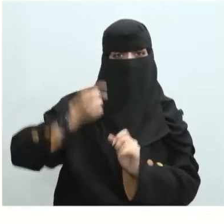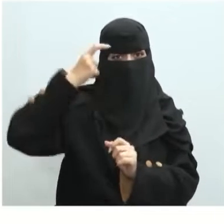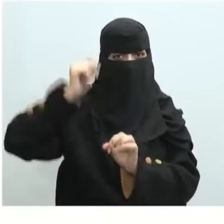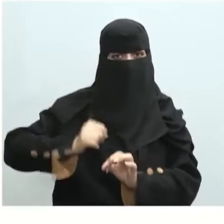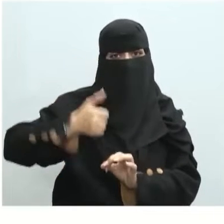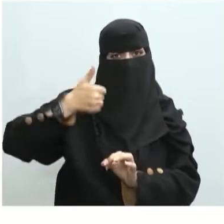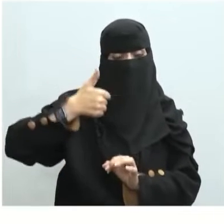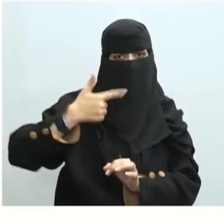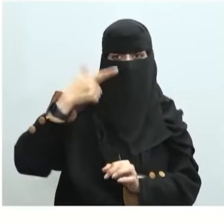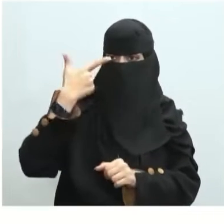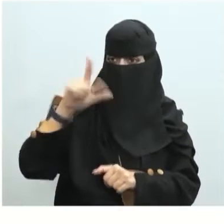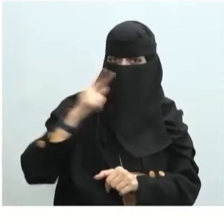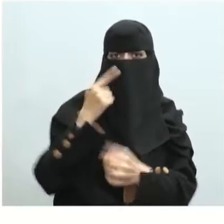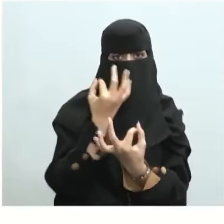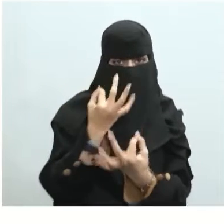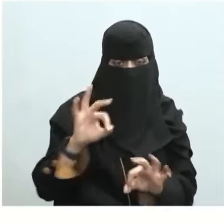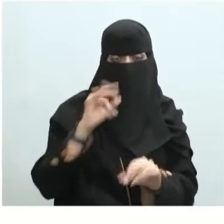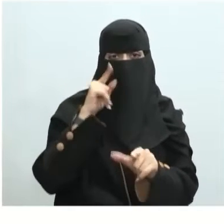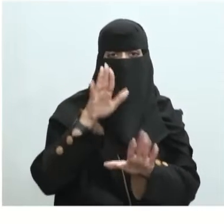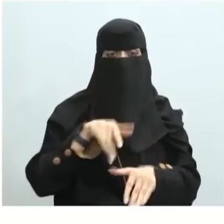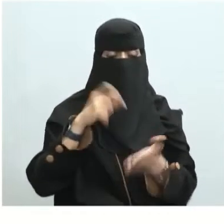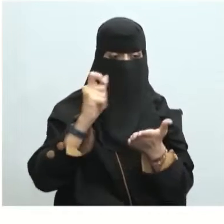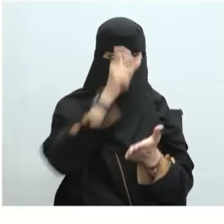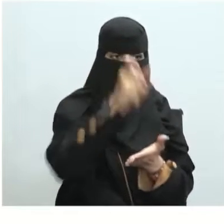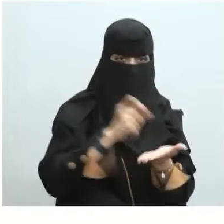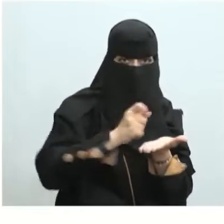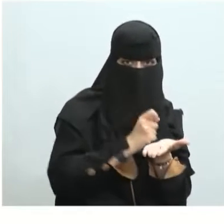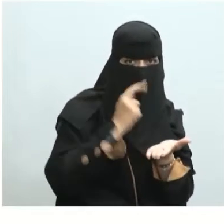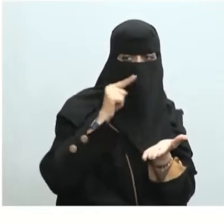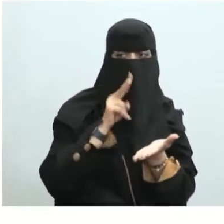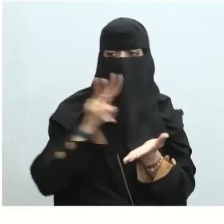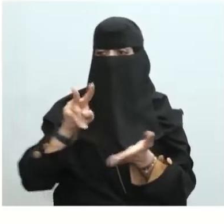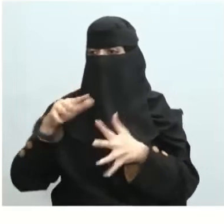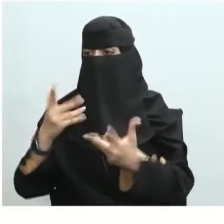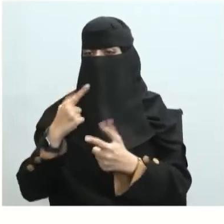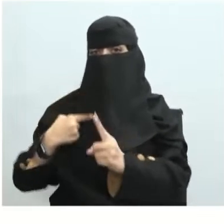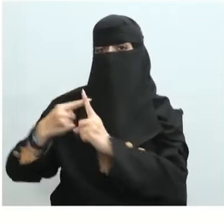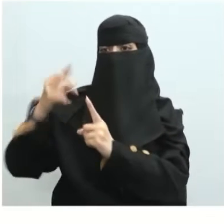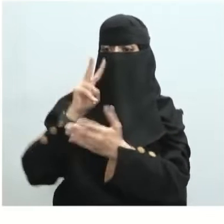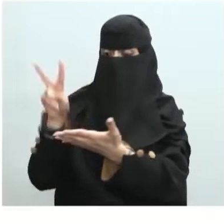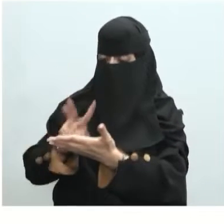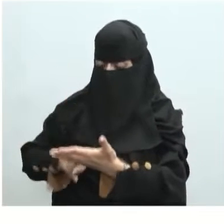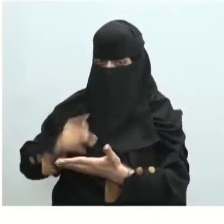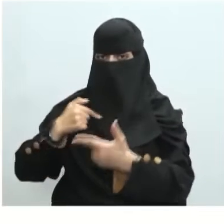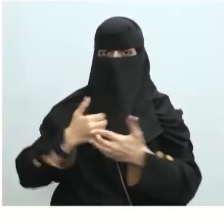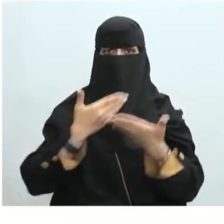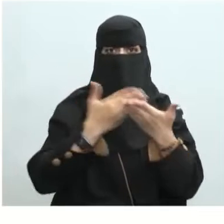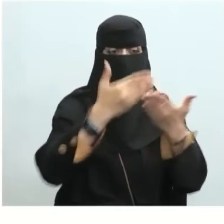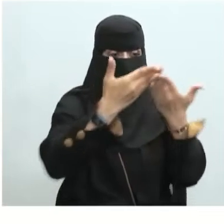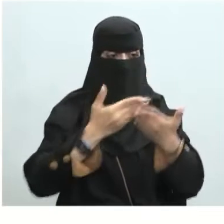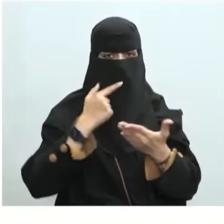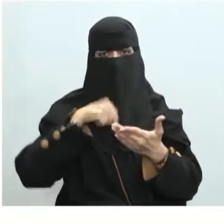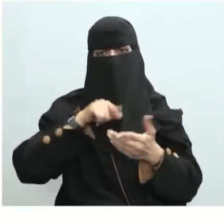لانه يقول هنا ان الكاتب الجديد يركز على ما يهم القارئ يركز على ما يهم القارئ ويقدم له عدد من المساعدات للحصول على مبتغاه